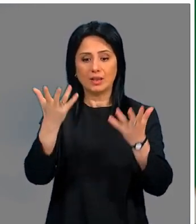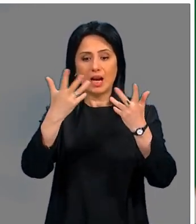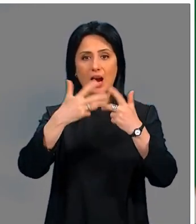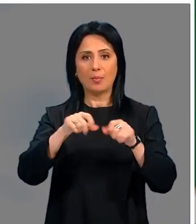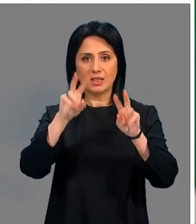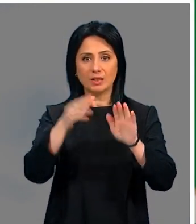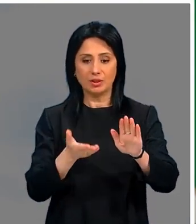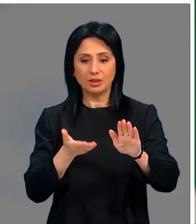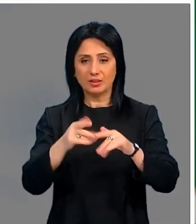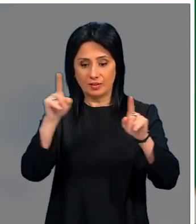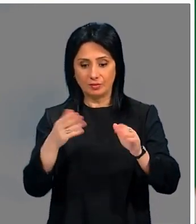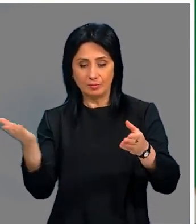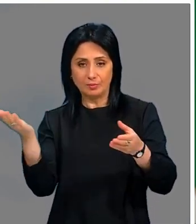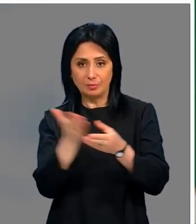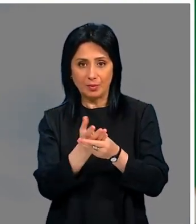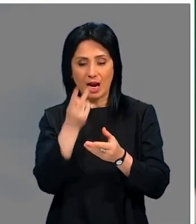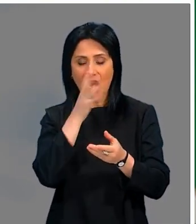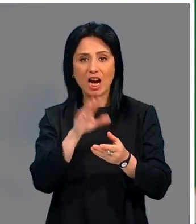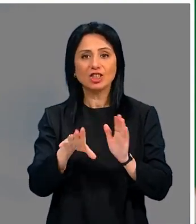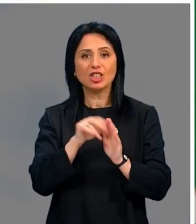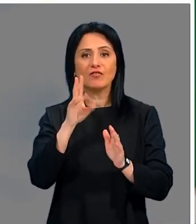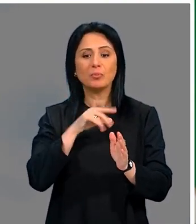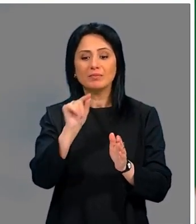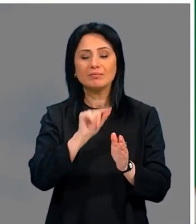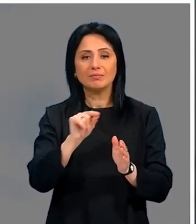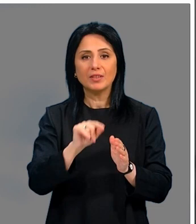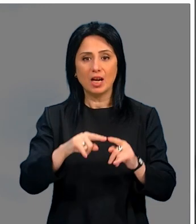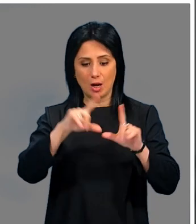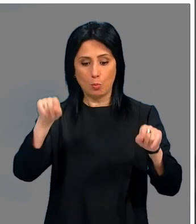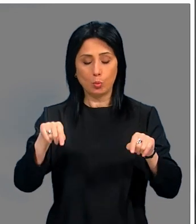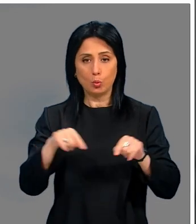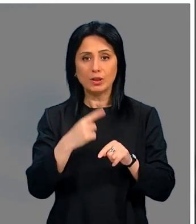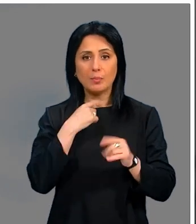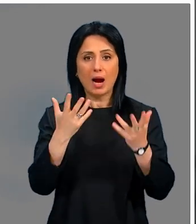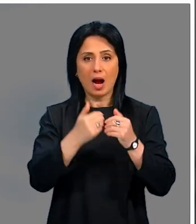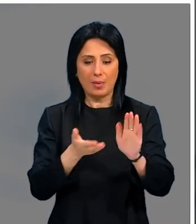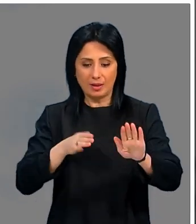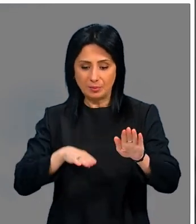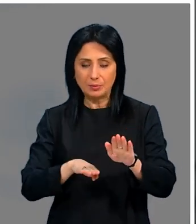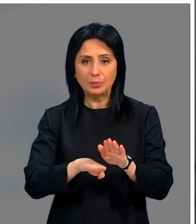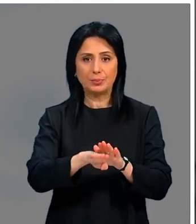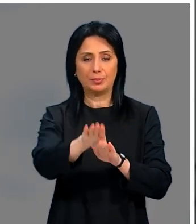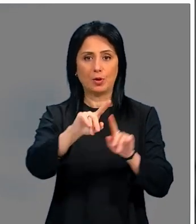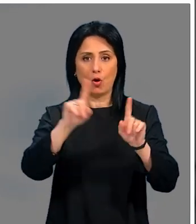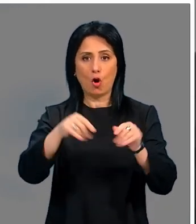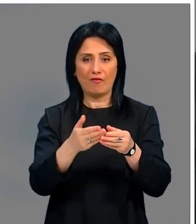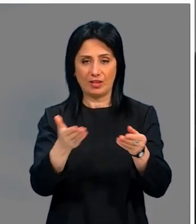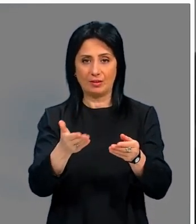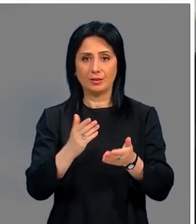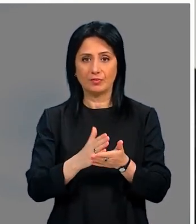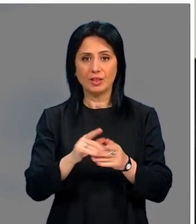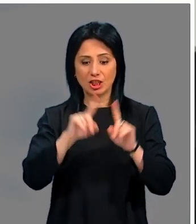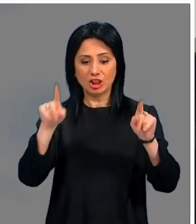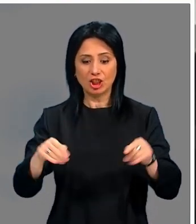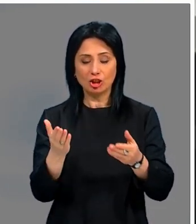և զետեղ իր հատուկ շրջանակ ձրարում այնպես, որ չերևան ընտրական սուբյեկտները։ Քվեաթերթիկը զետեղ իր ձայնահաշվիչ սարքի մեջ օգտագործելով